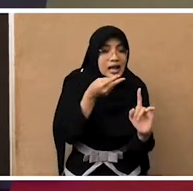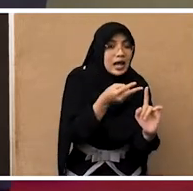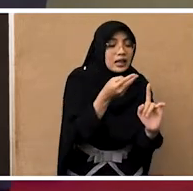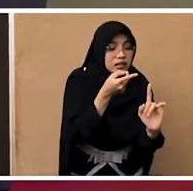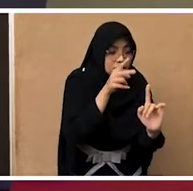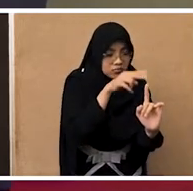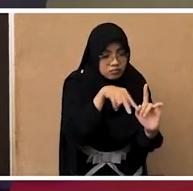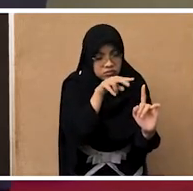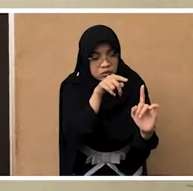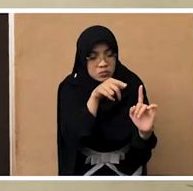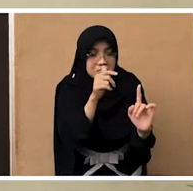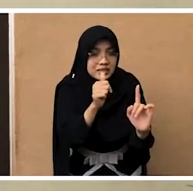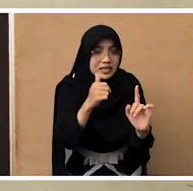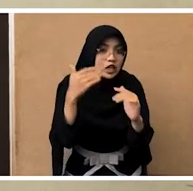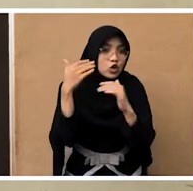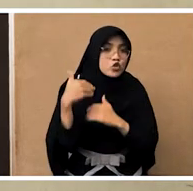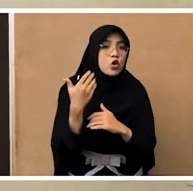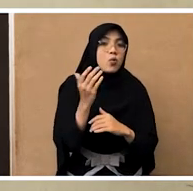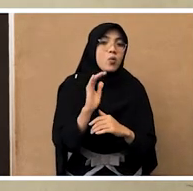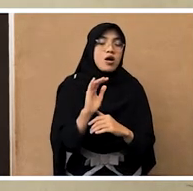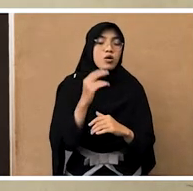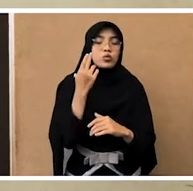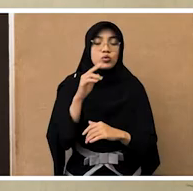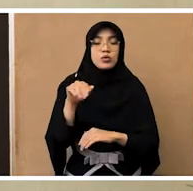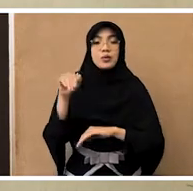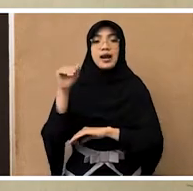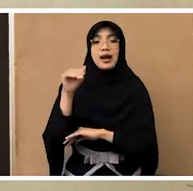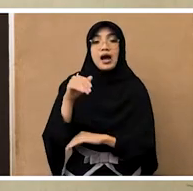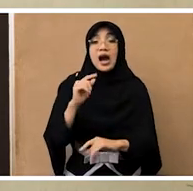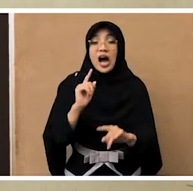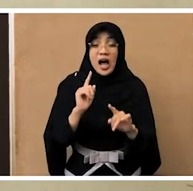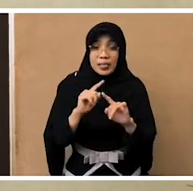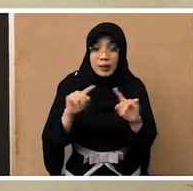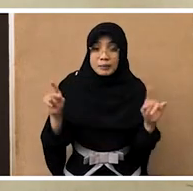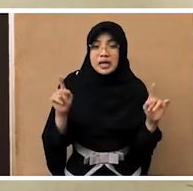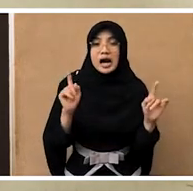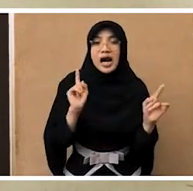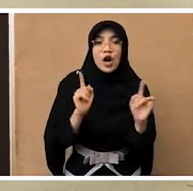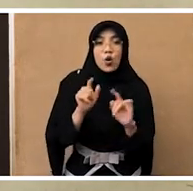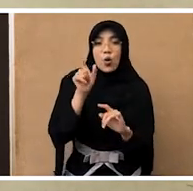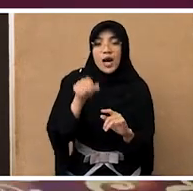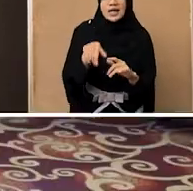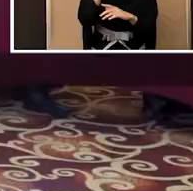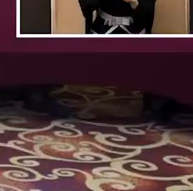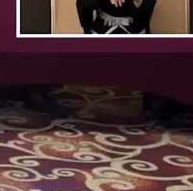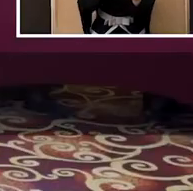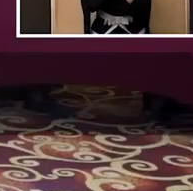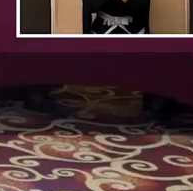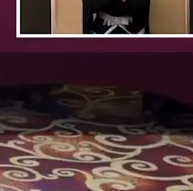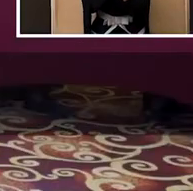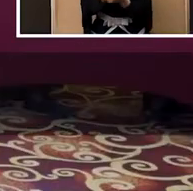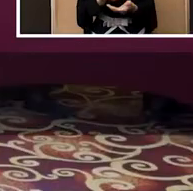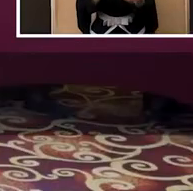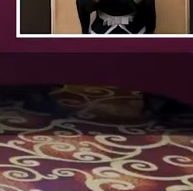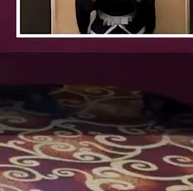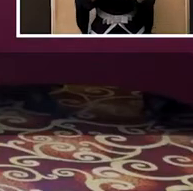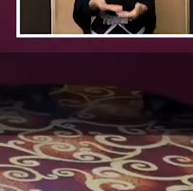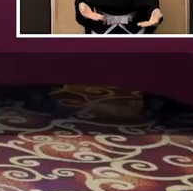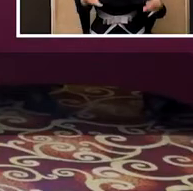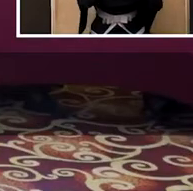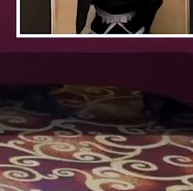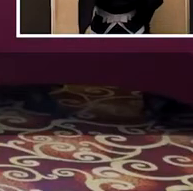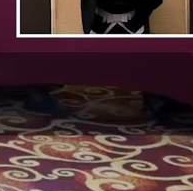apakah bisa memberikan Pertanggungjawaban pidana atau tidak tetapi ketika penyandang disabilitas psikososial dalam kondisi